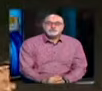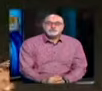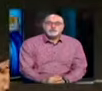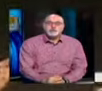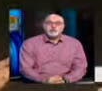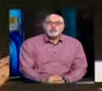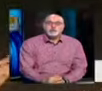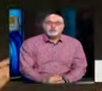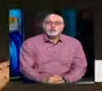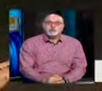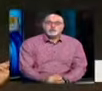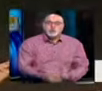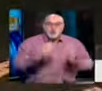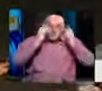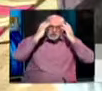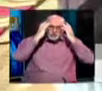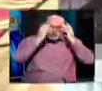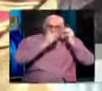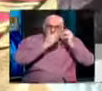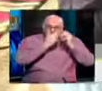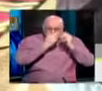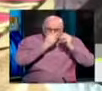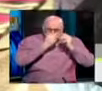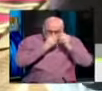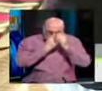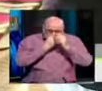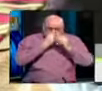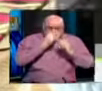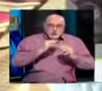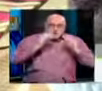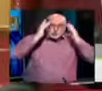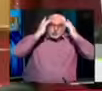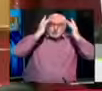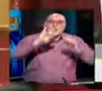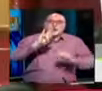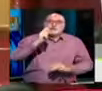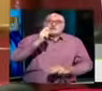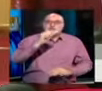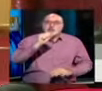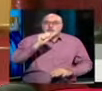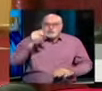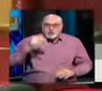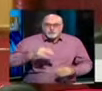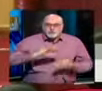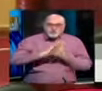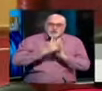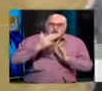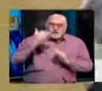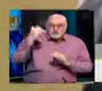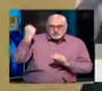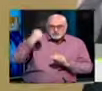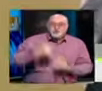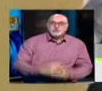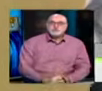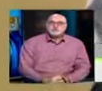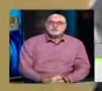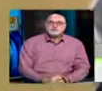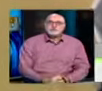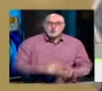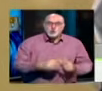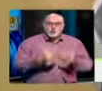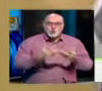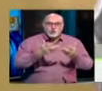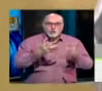بالثقافة الحسانية ولتنسيق أواصر وروابط مجتمع البيضان نظم بتندوف لقاء ثقافي للاتحاد العالمي